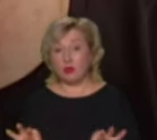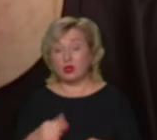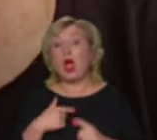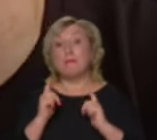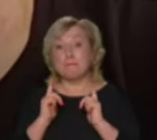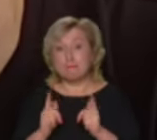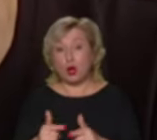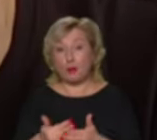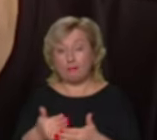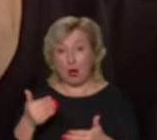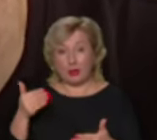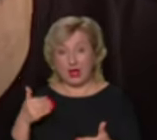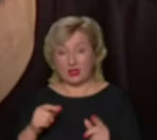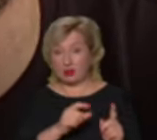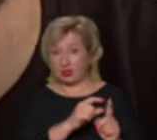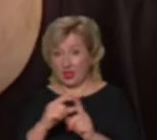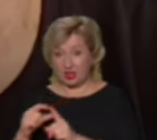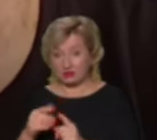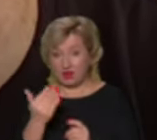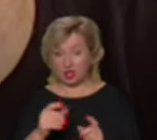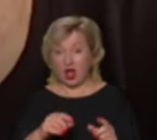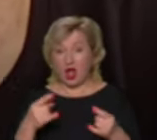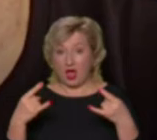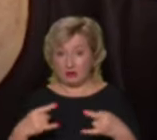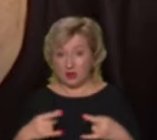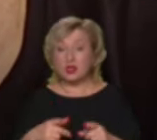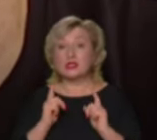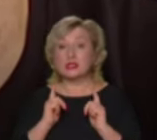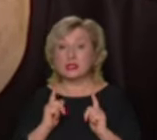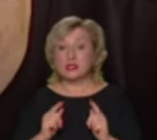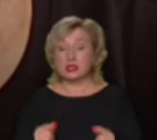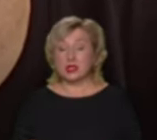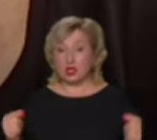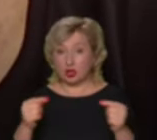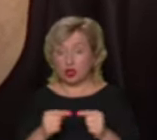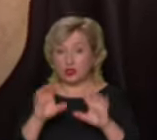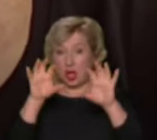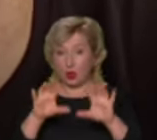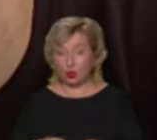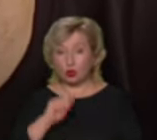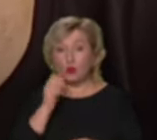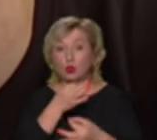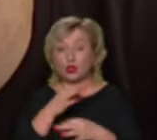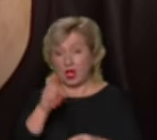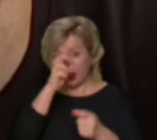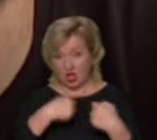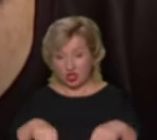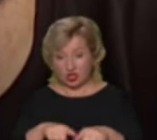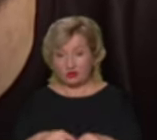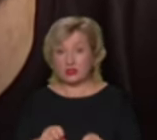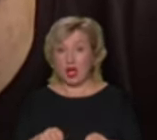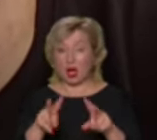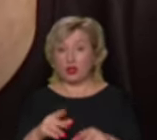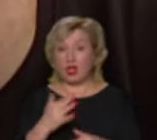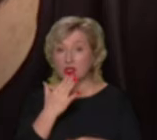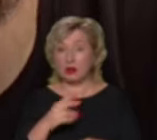з попередніми тезами вашого ефіру, що згідно закону України, що будь-яка держава у разі загрози національної